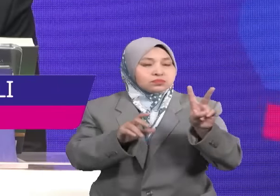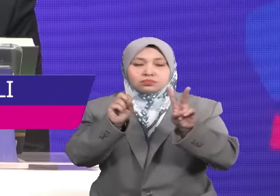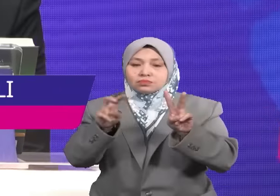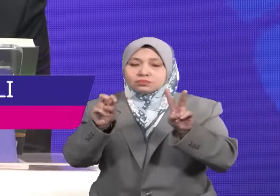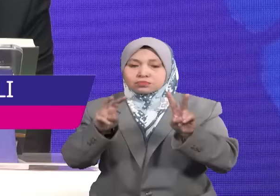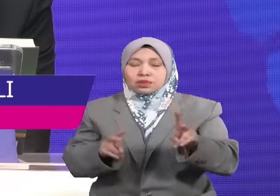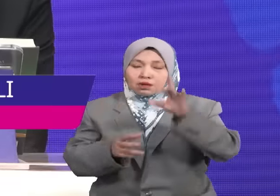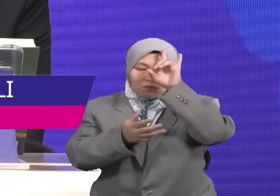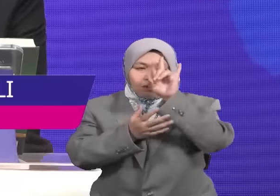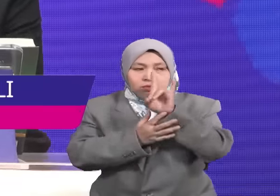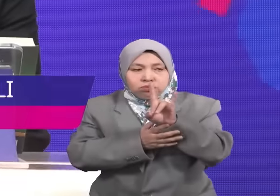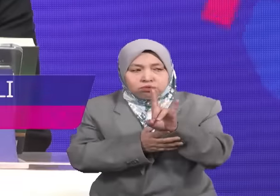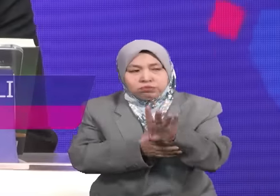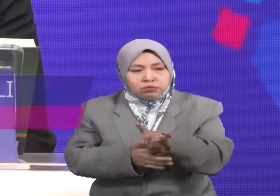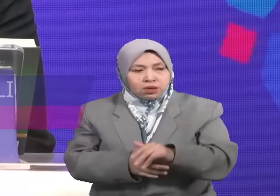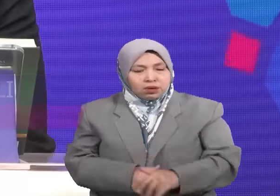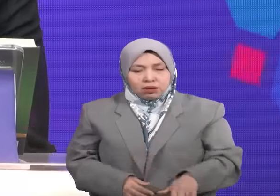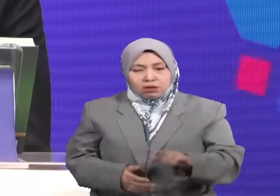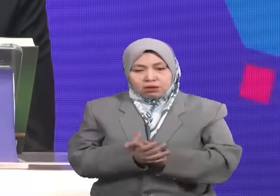A'udzubillahi minasyaitonirrajim.